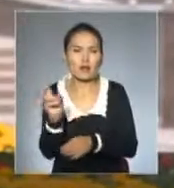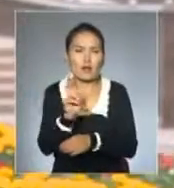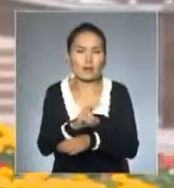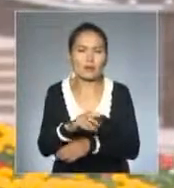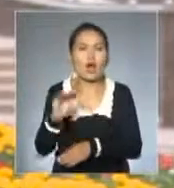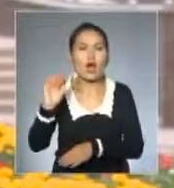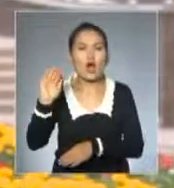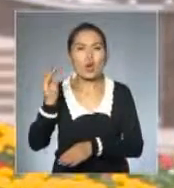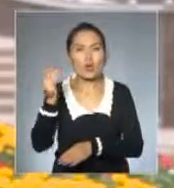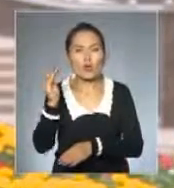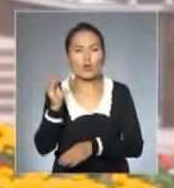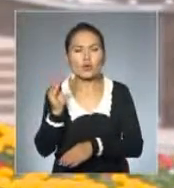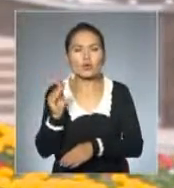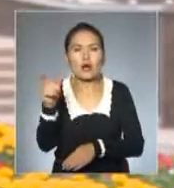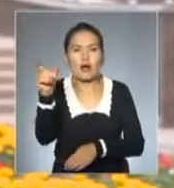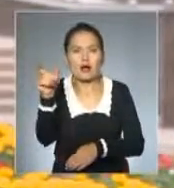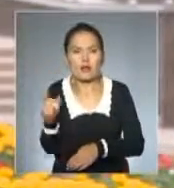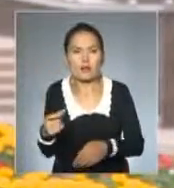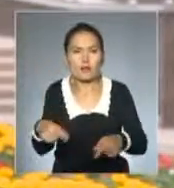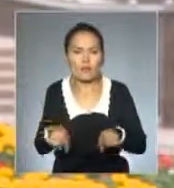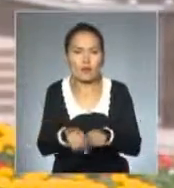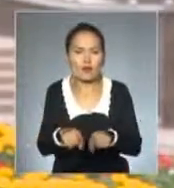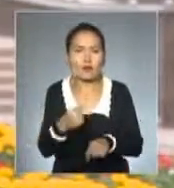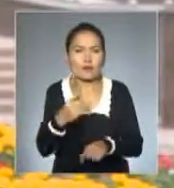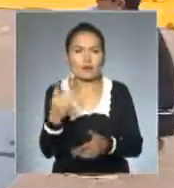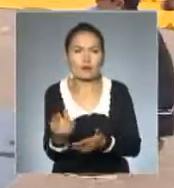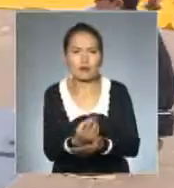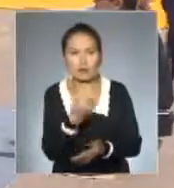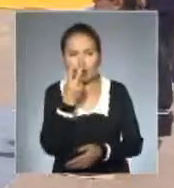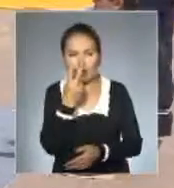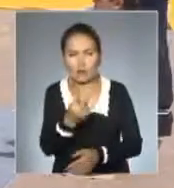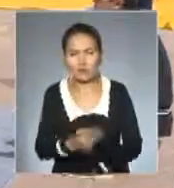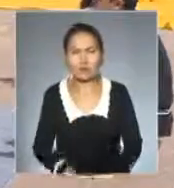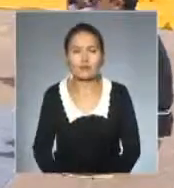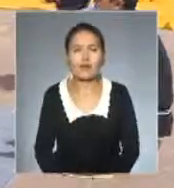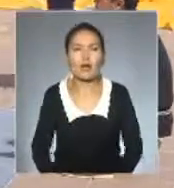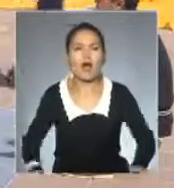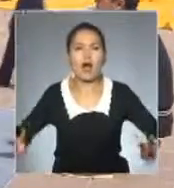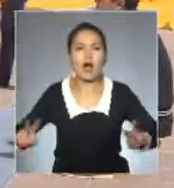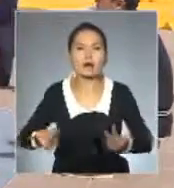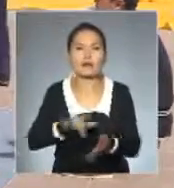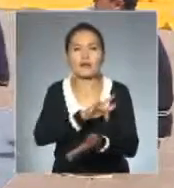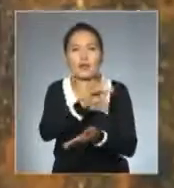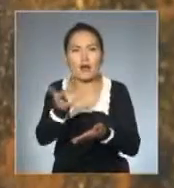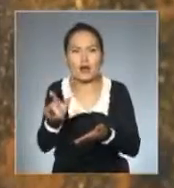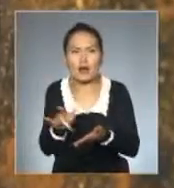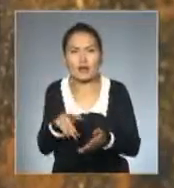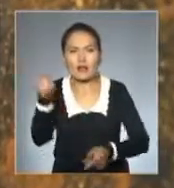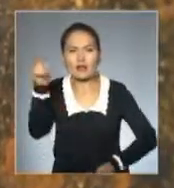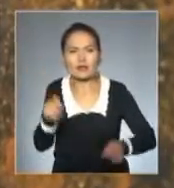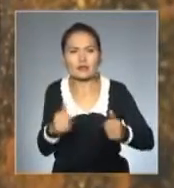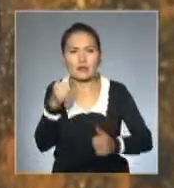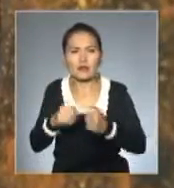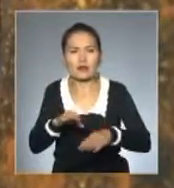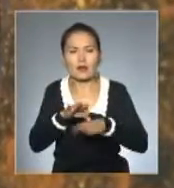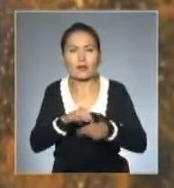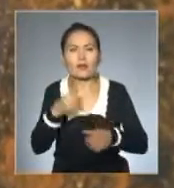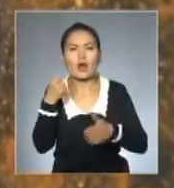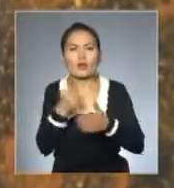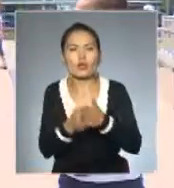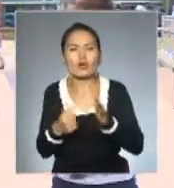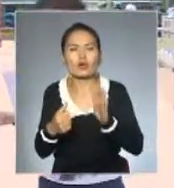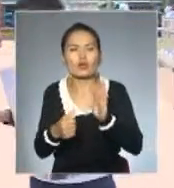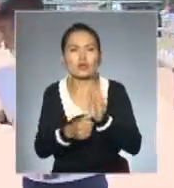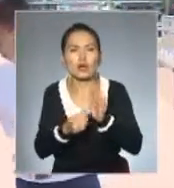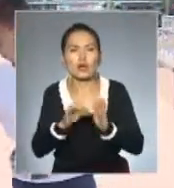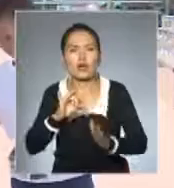Қоршақ адамдарды бірінші рет көріп тұрмын. Өте керемет Астана. Айта кетсек, Астана Арт Фест фестивалі шілденің 6-сына дейін жалғасады.